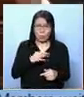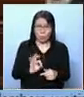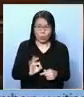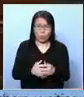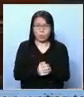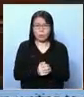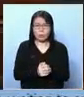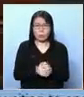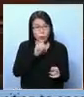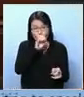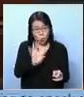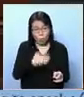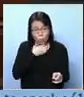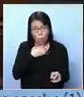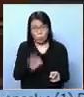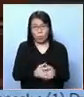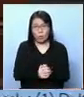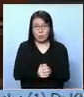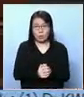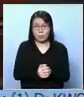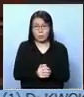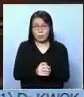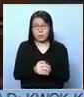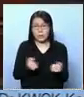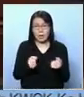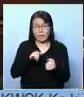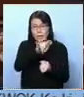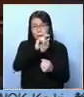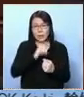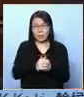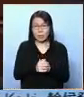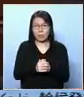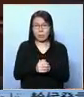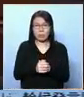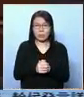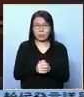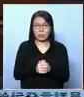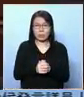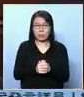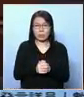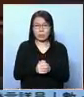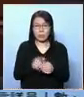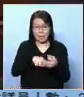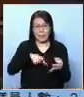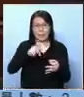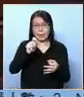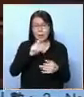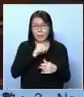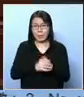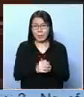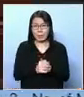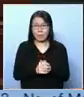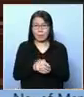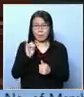哋连呢啲都冇讲，竟然有一个揸飞机嘅就喺度啊谭文豪要搞个话